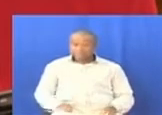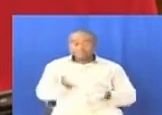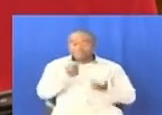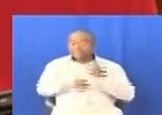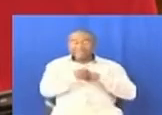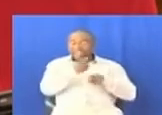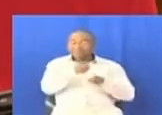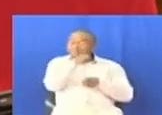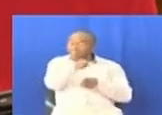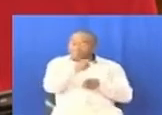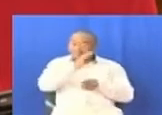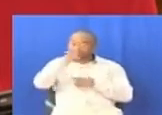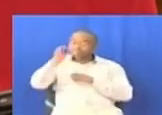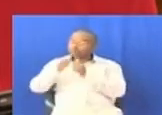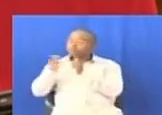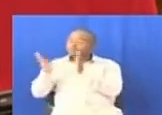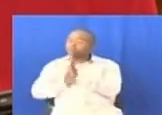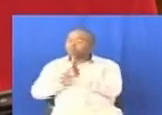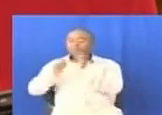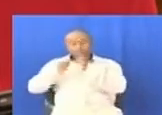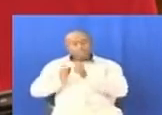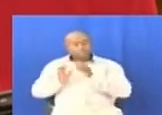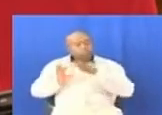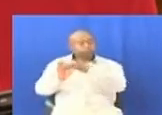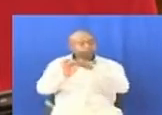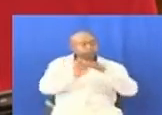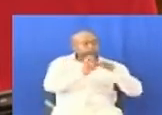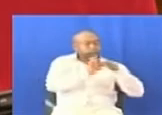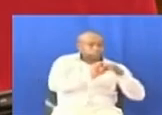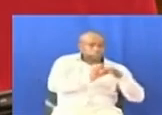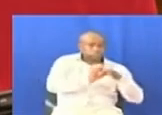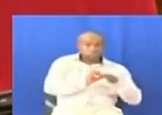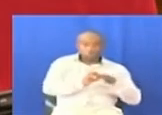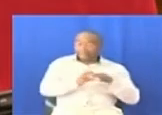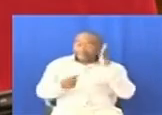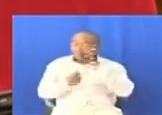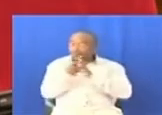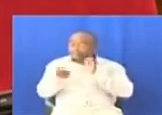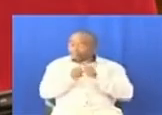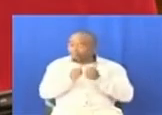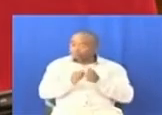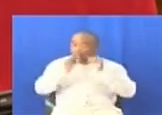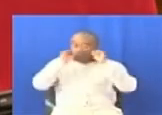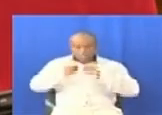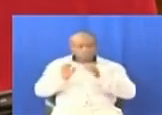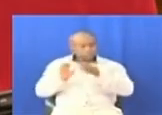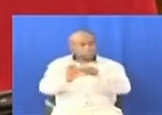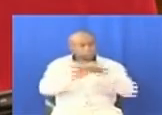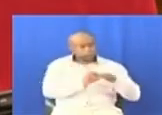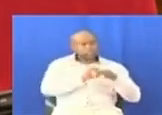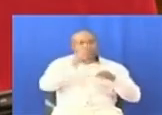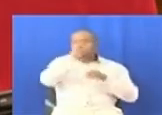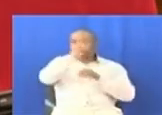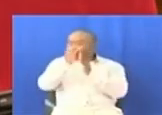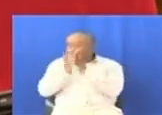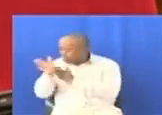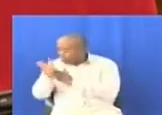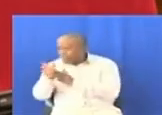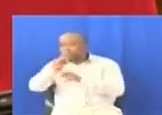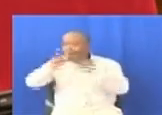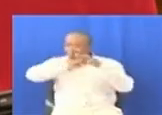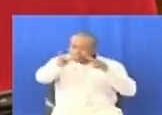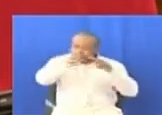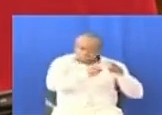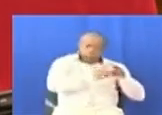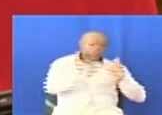vya corona, tushirikiane kwa pamoja. Janga likitokea, shirikiane kwa pamoja, tuwe kwa pamoja,